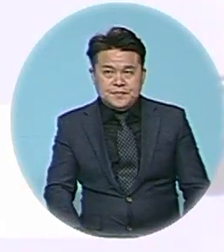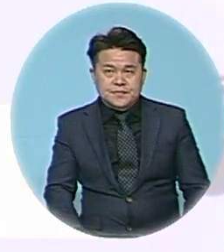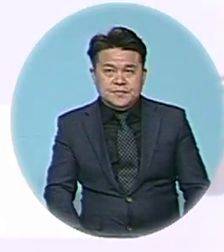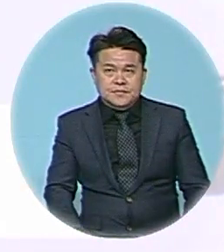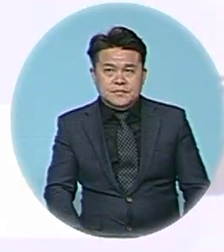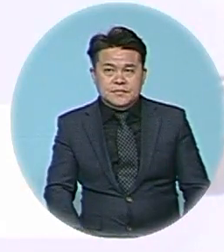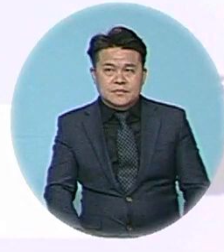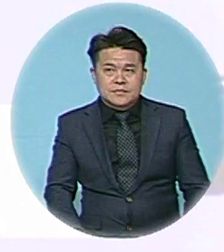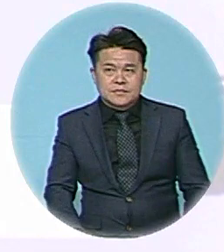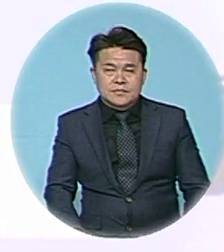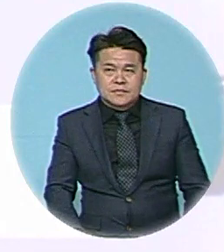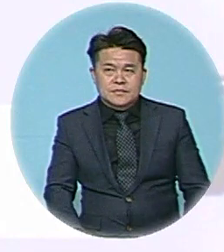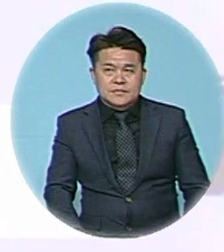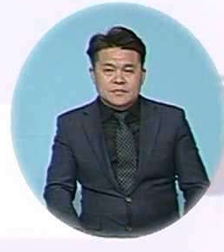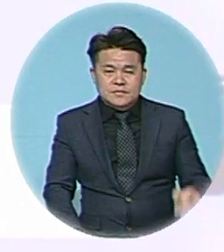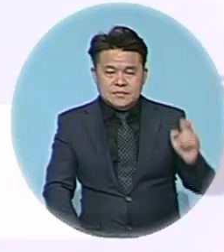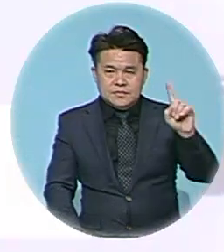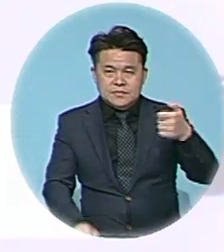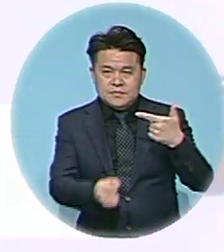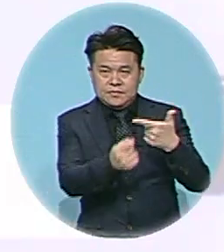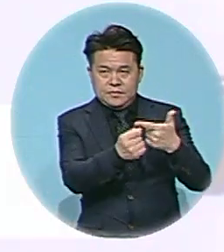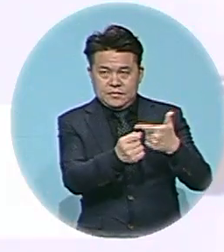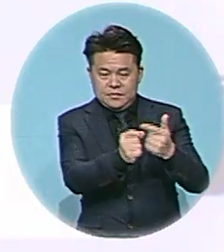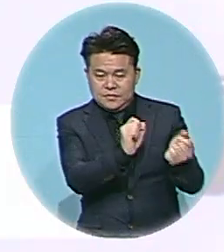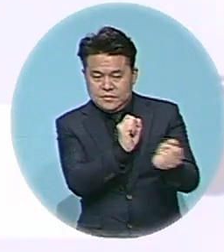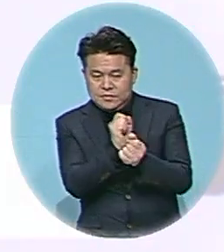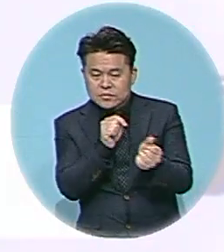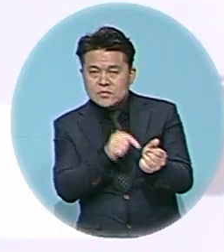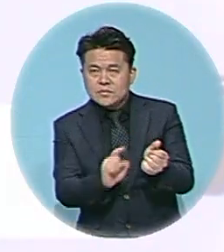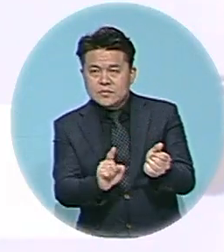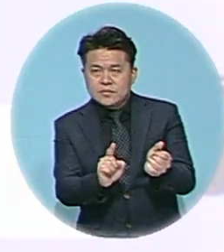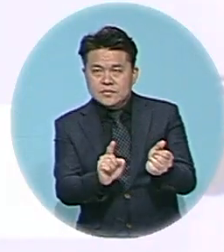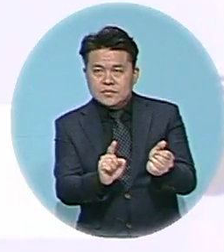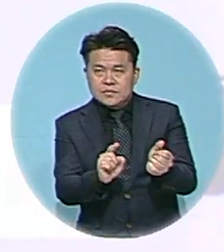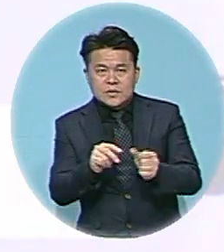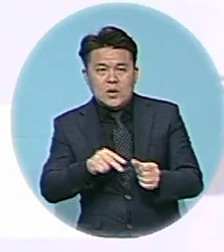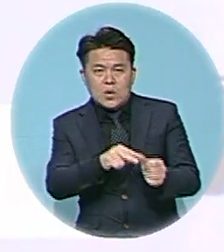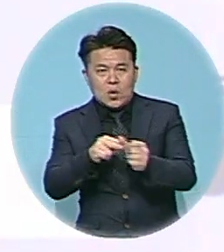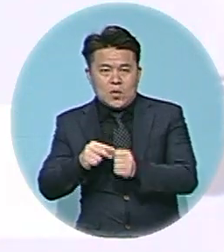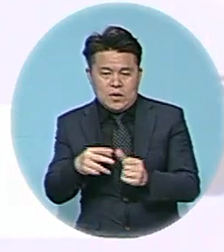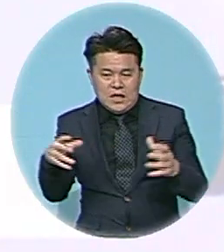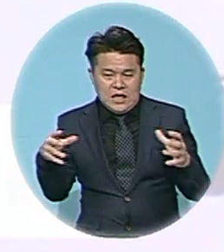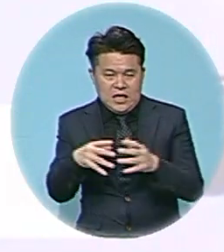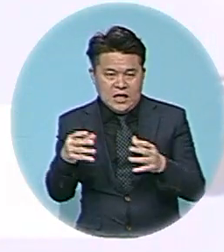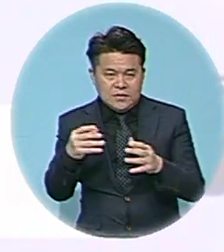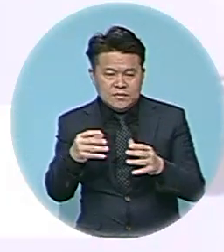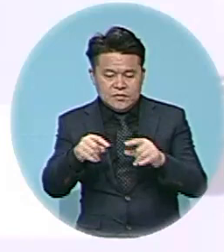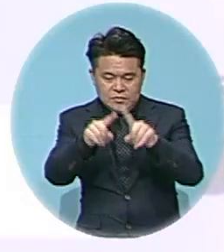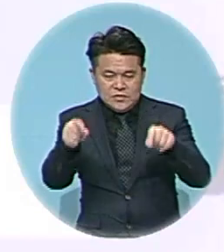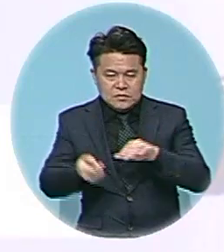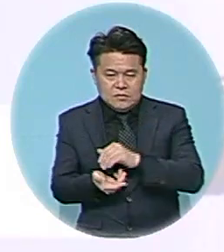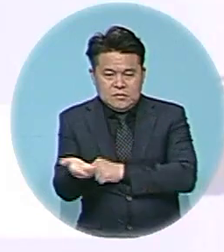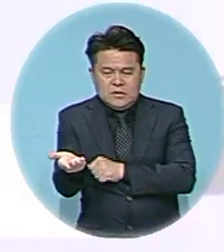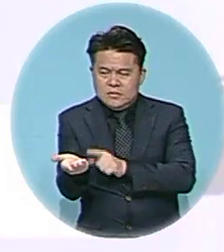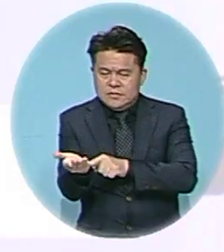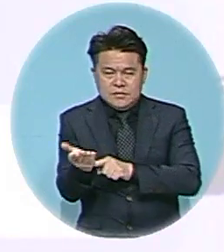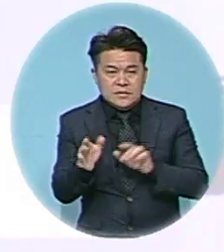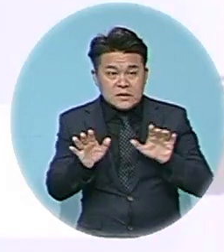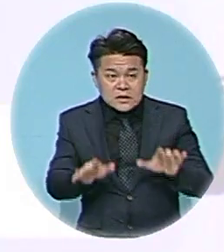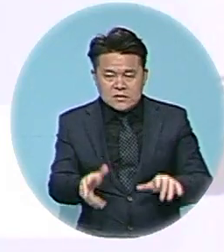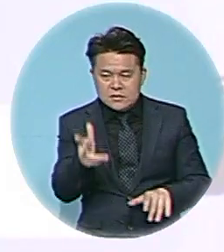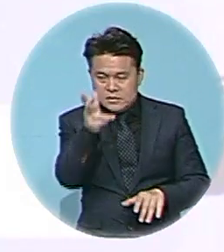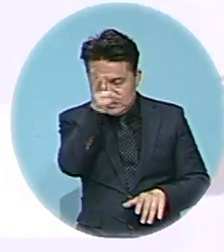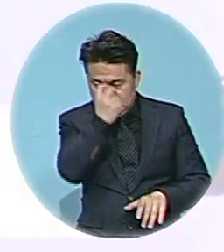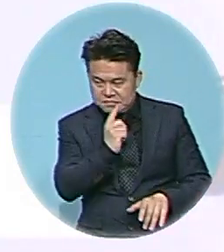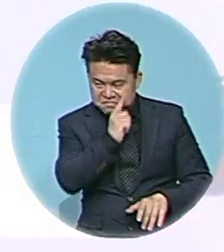말씀드린 바 있는 16번 확진자에 대한 정보가 포함된 문서 유출에 대해서는 경찰에